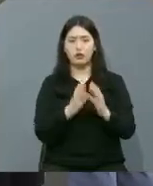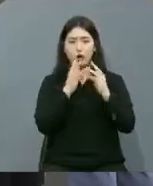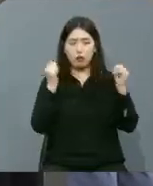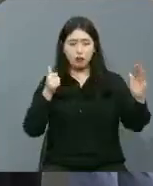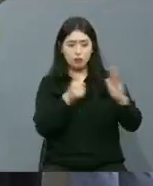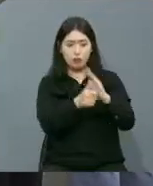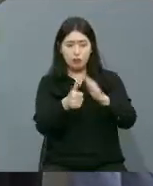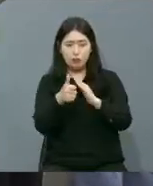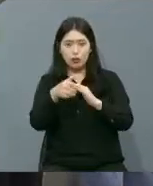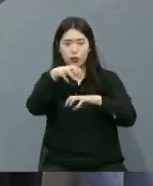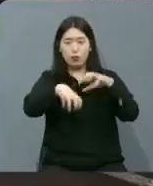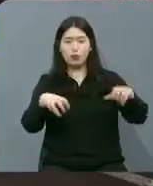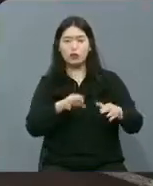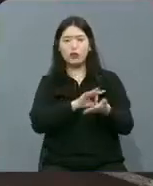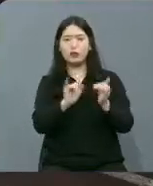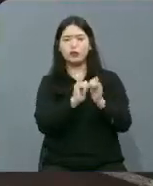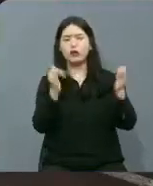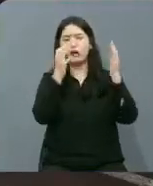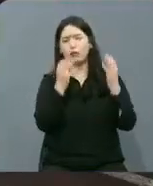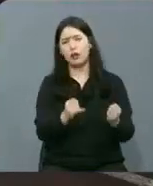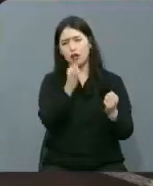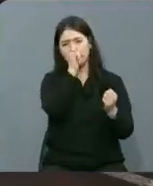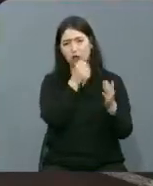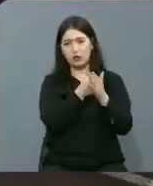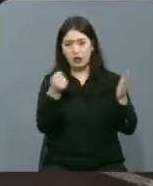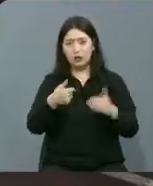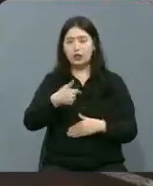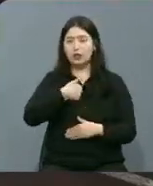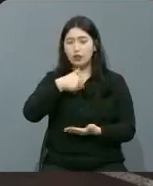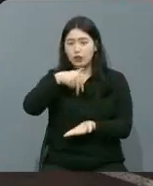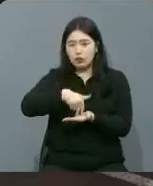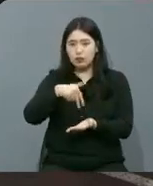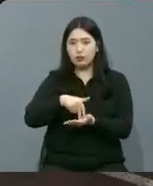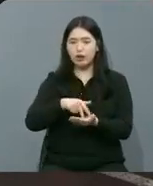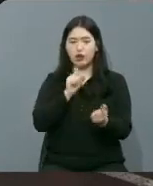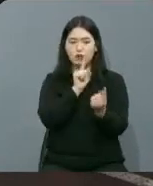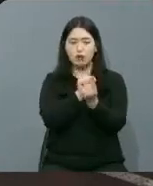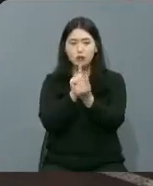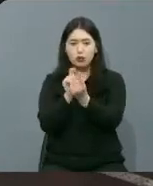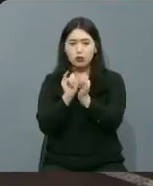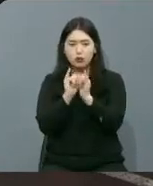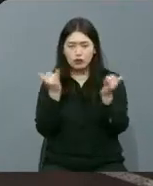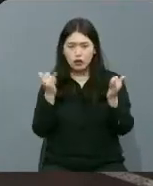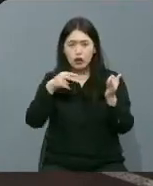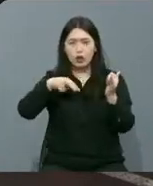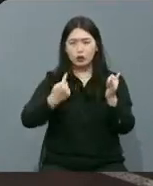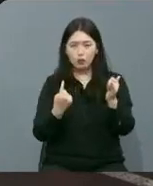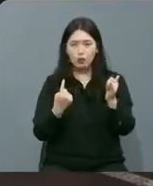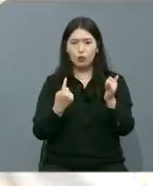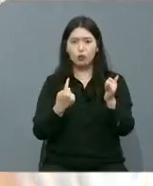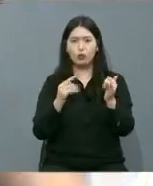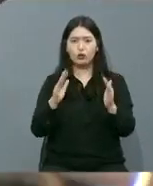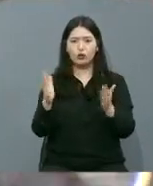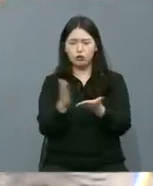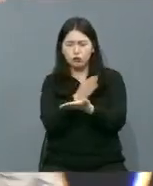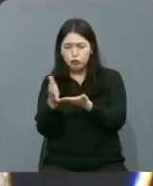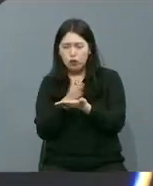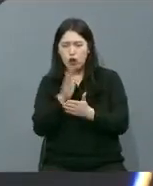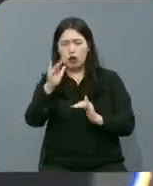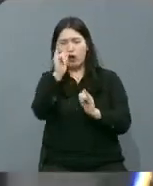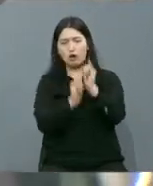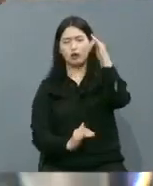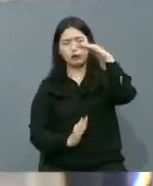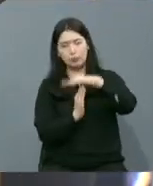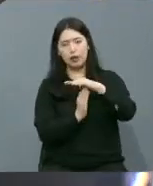다중이용시설을 이용하신 분들이 많이 있습니다. 그렇기 때문에 저희가 접촉자 분류 규모도 지금 역대 최고 수준으로